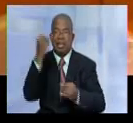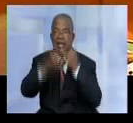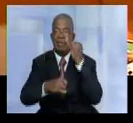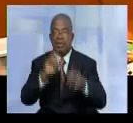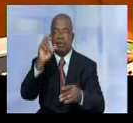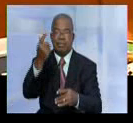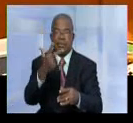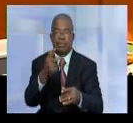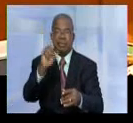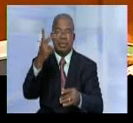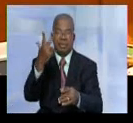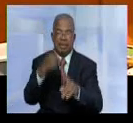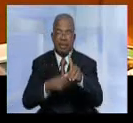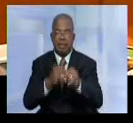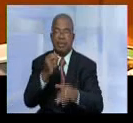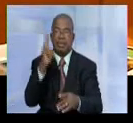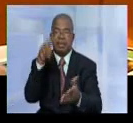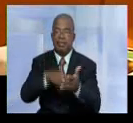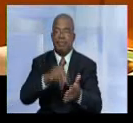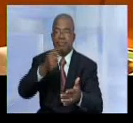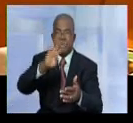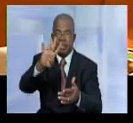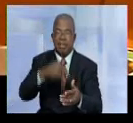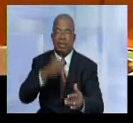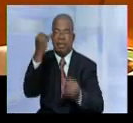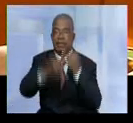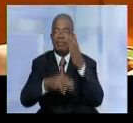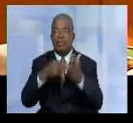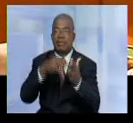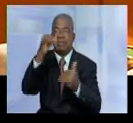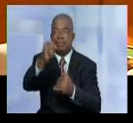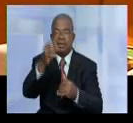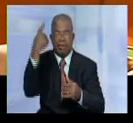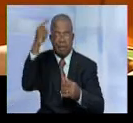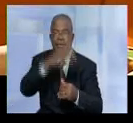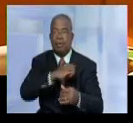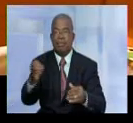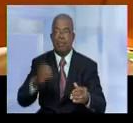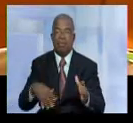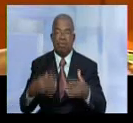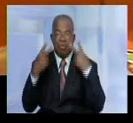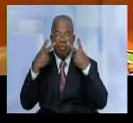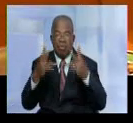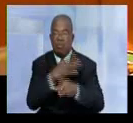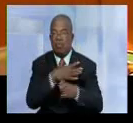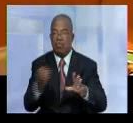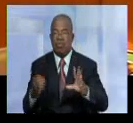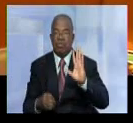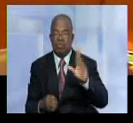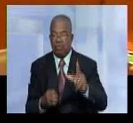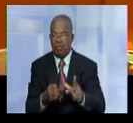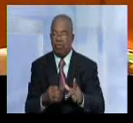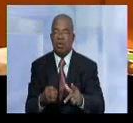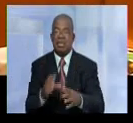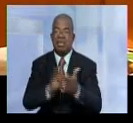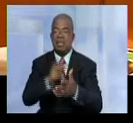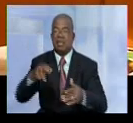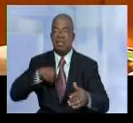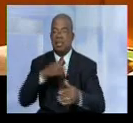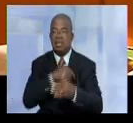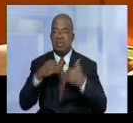trimestre 2014, c'est-à-dire à fin mars, afin de mesurer le chemin parcouru et